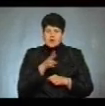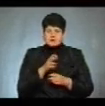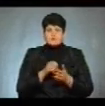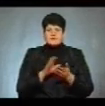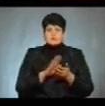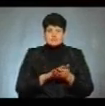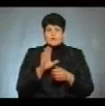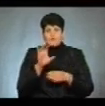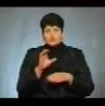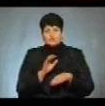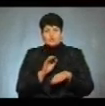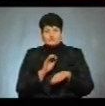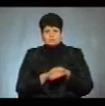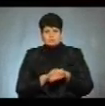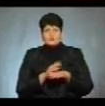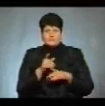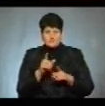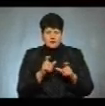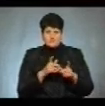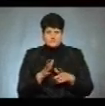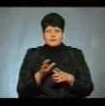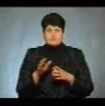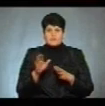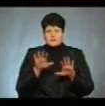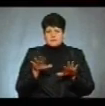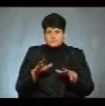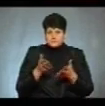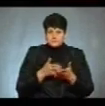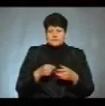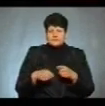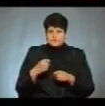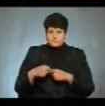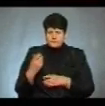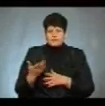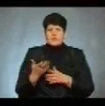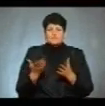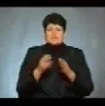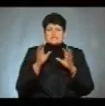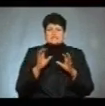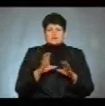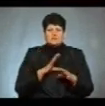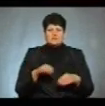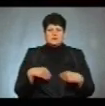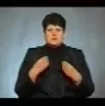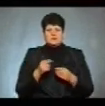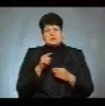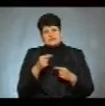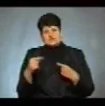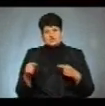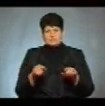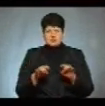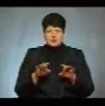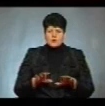фіксації, фотофіксацію даного правопорушення, геолокацію даного правопорушення, а також по якій статті було винесено та чи інша